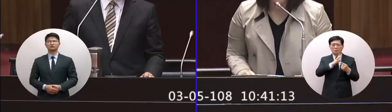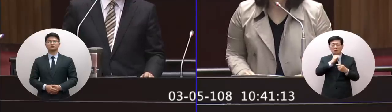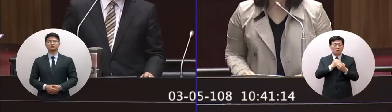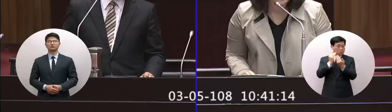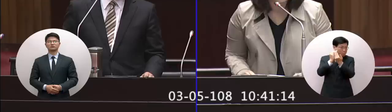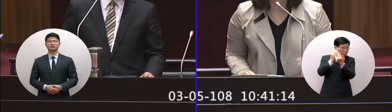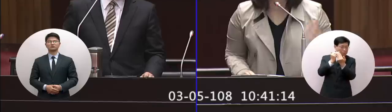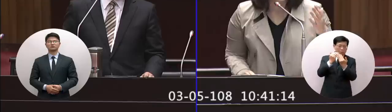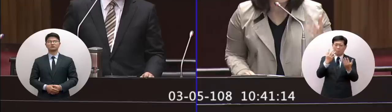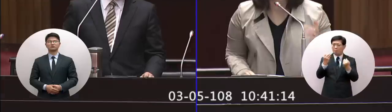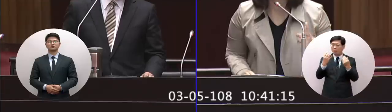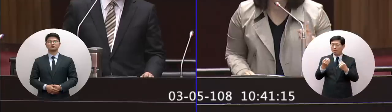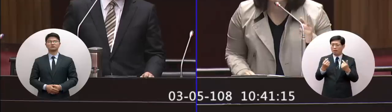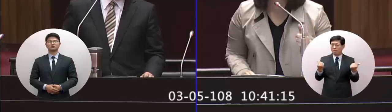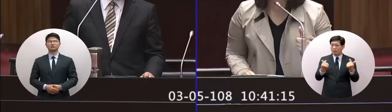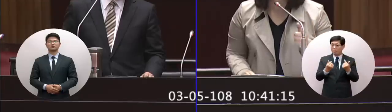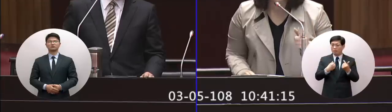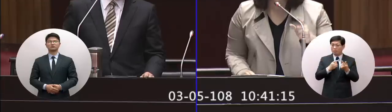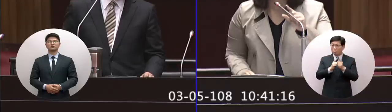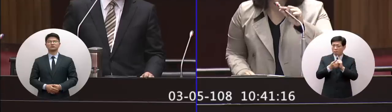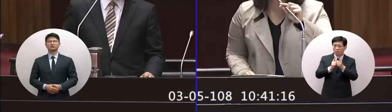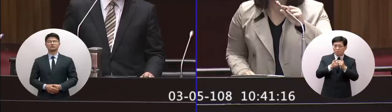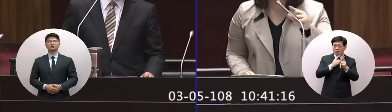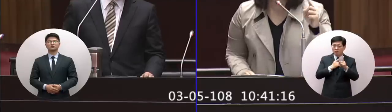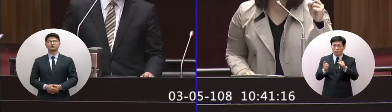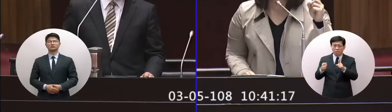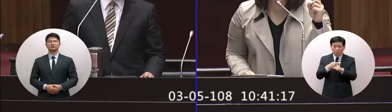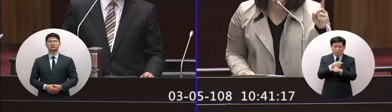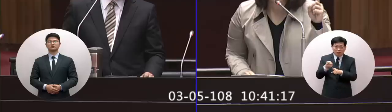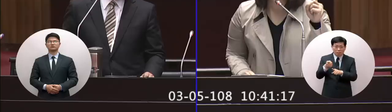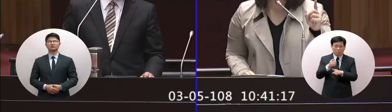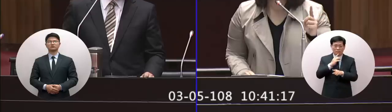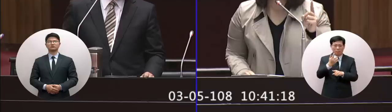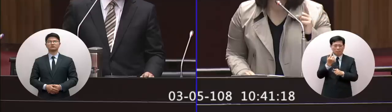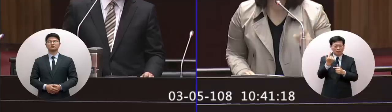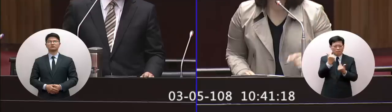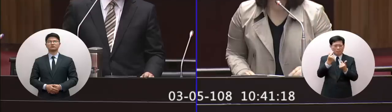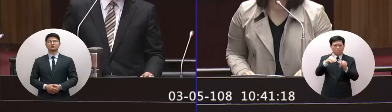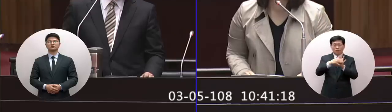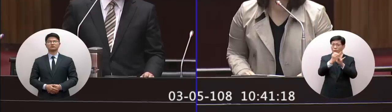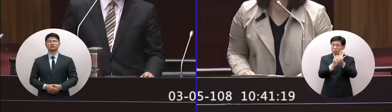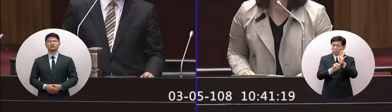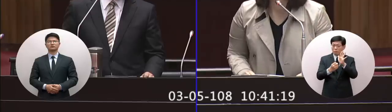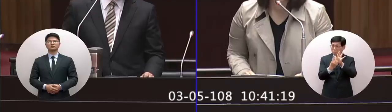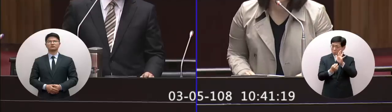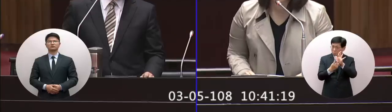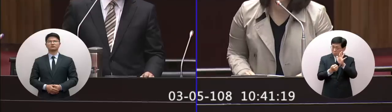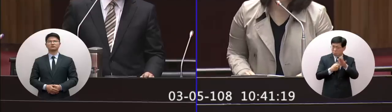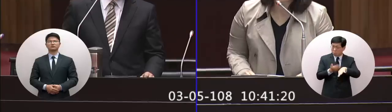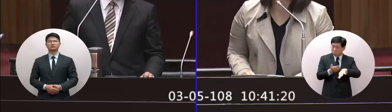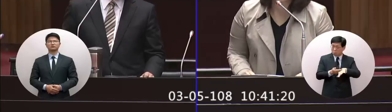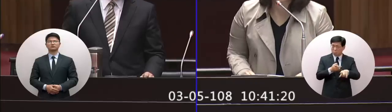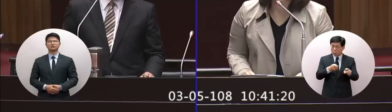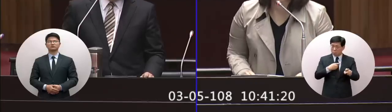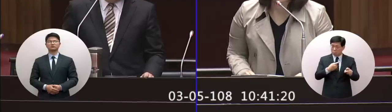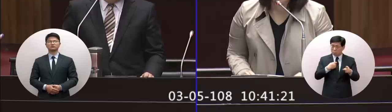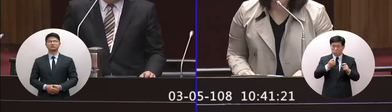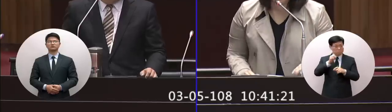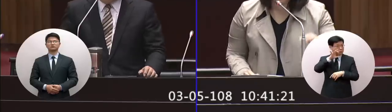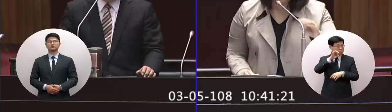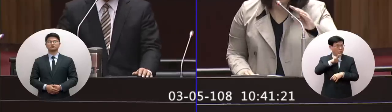半遮面，感觉是有一点遮遮掩掩，而是玩一点点所谓的文字游戏的这个蹊跷，你觉得这样的方式